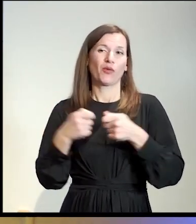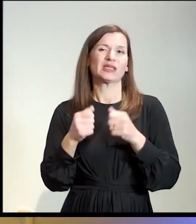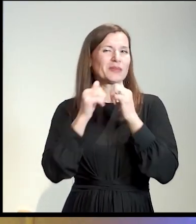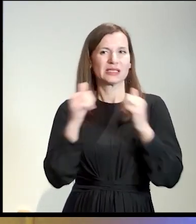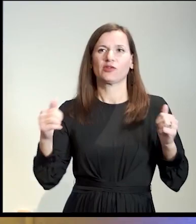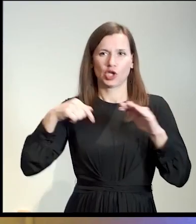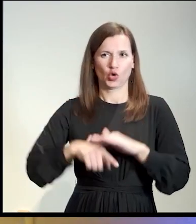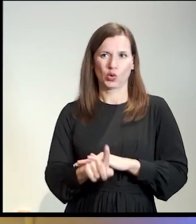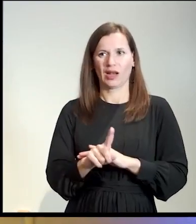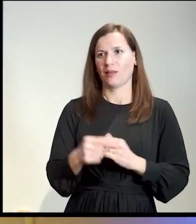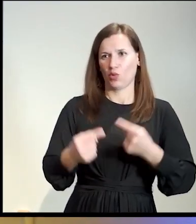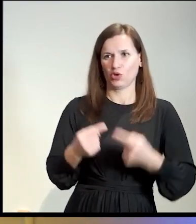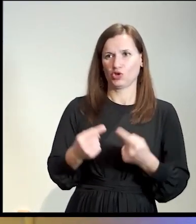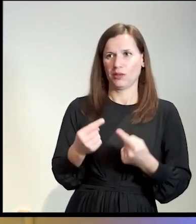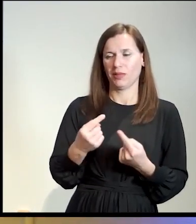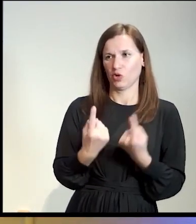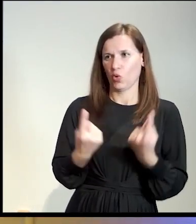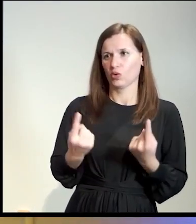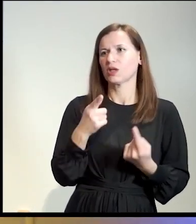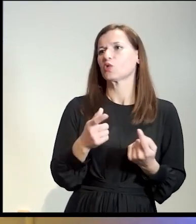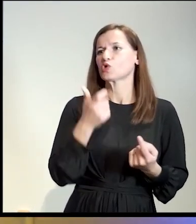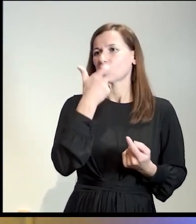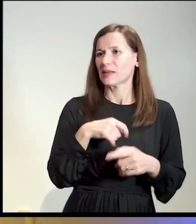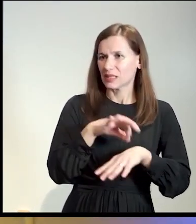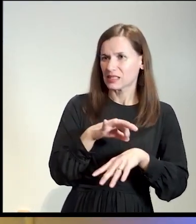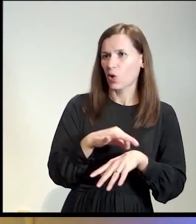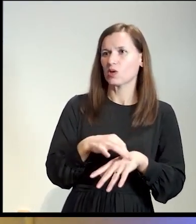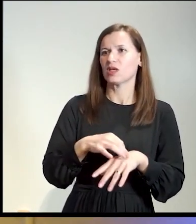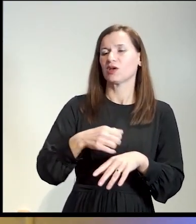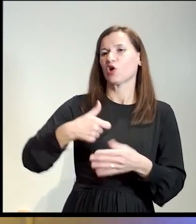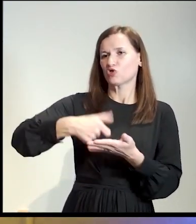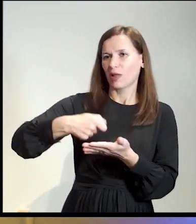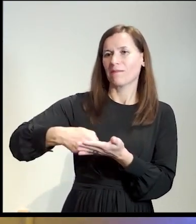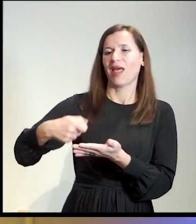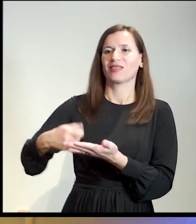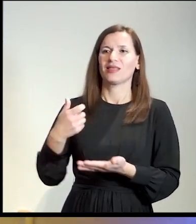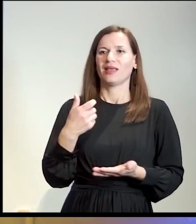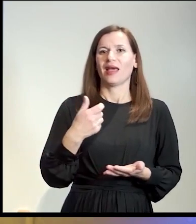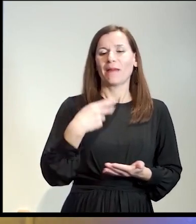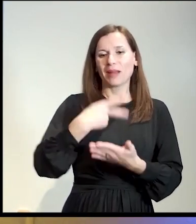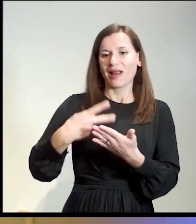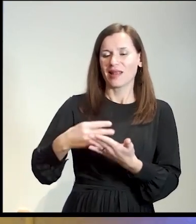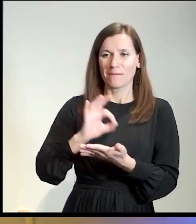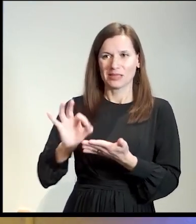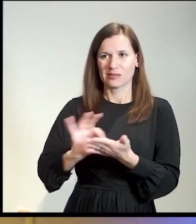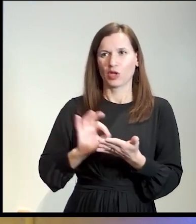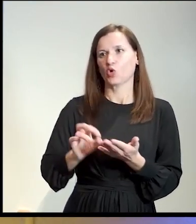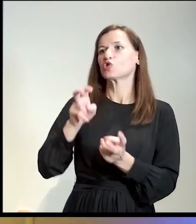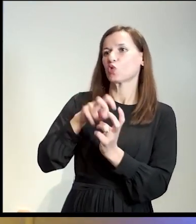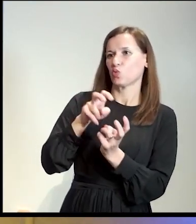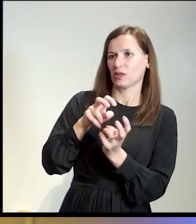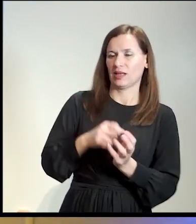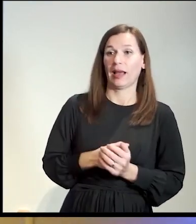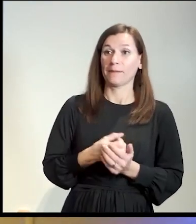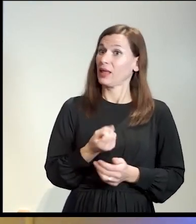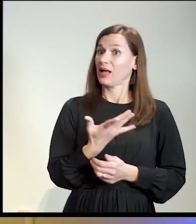notranje političnimi dogodki, to so osebni zdravnik, štempljanje, bralna pismenost, nutrija. Katera izmed teh